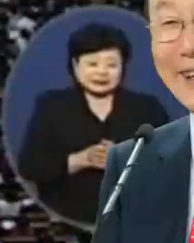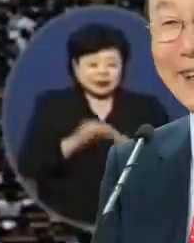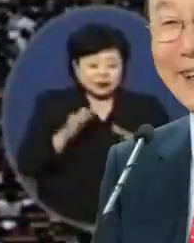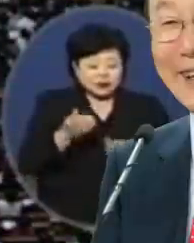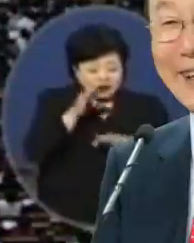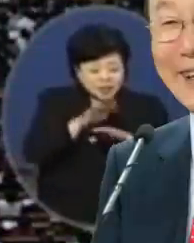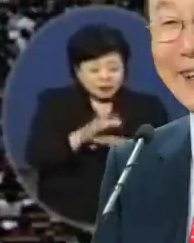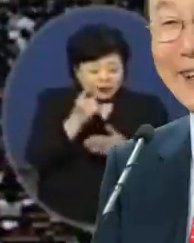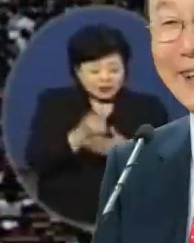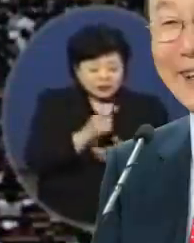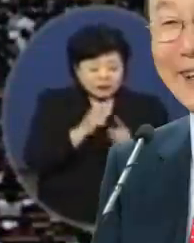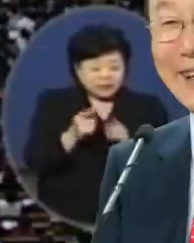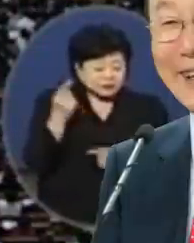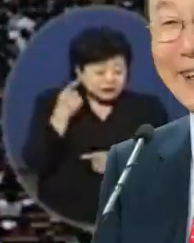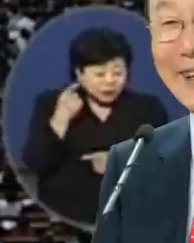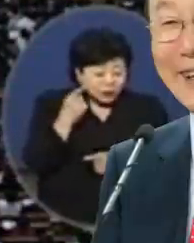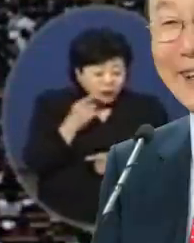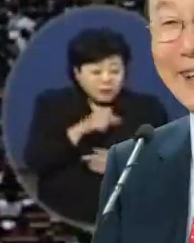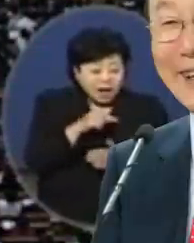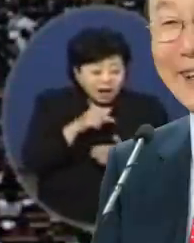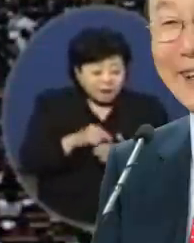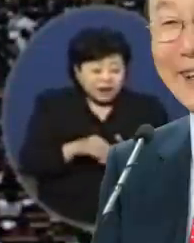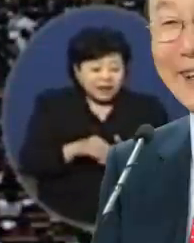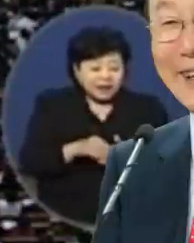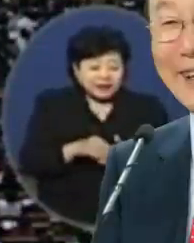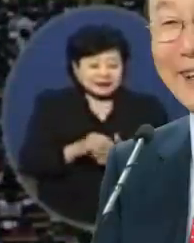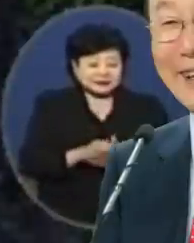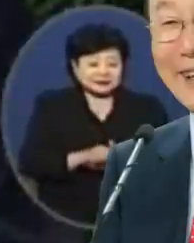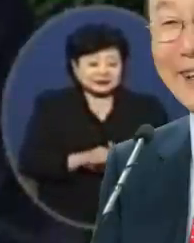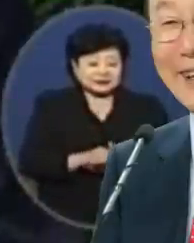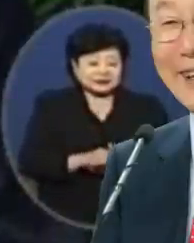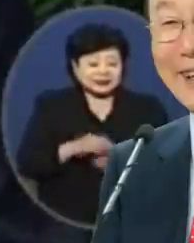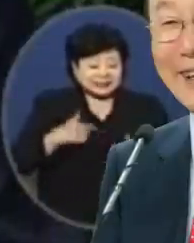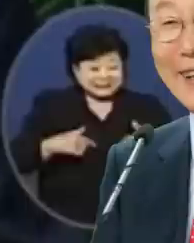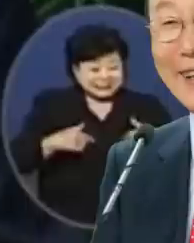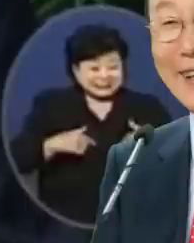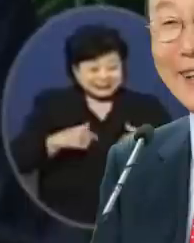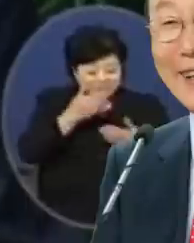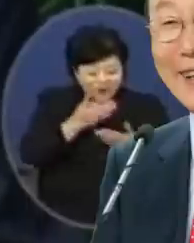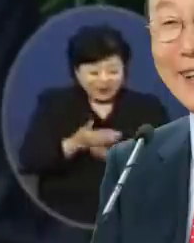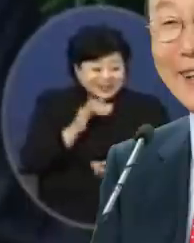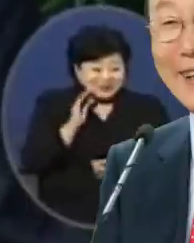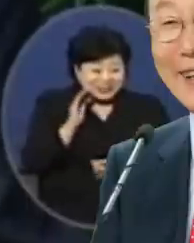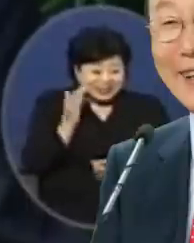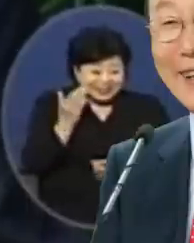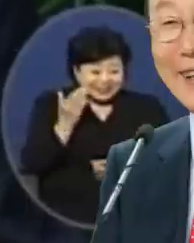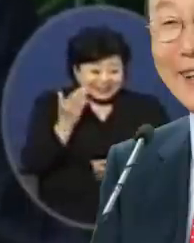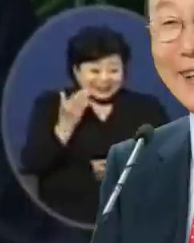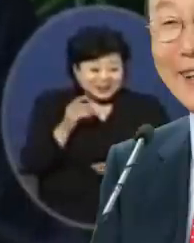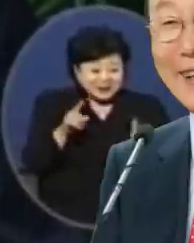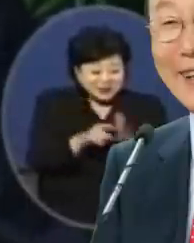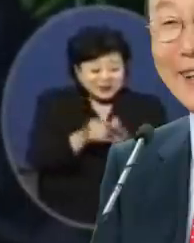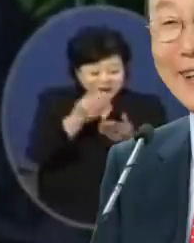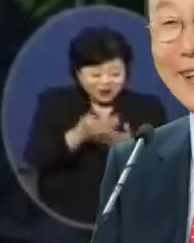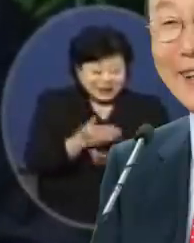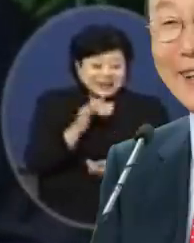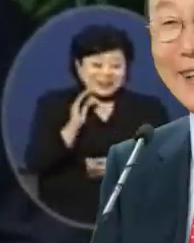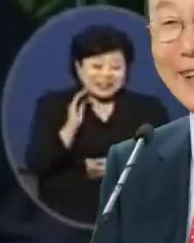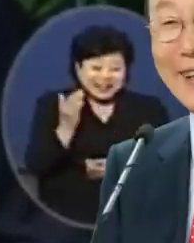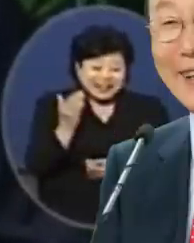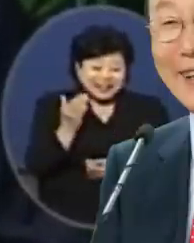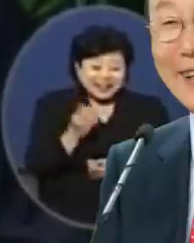오늘은 예배에 나와서 여러분 말씀을 듣고 여러분 마음에 즐거움을 얻게 된 것입니다. 믿음을 얻게 된 것입니다.